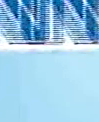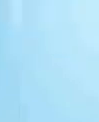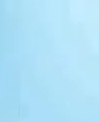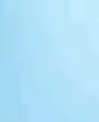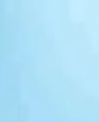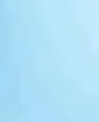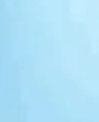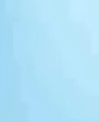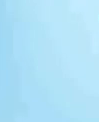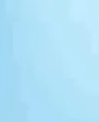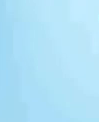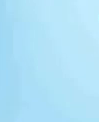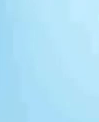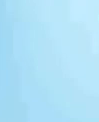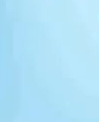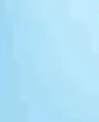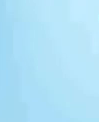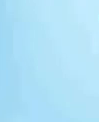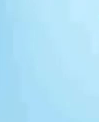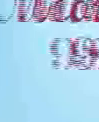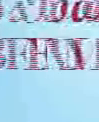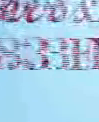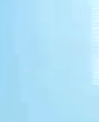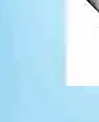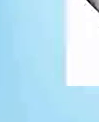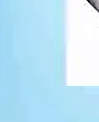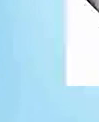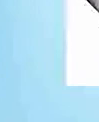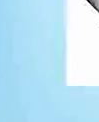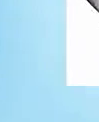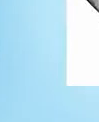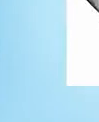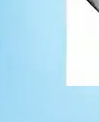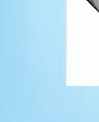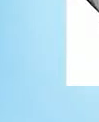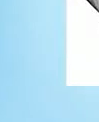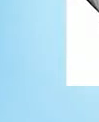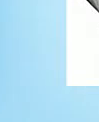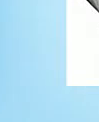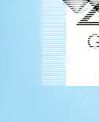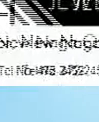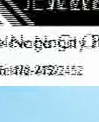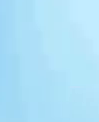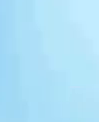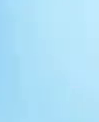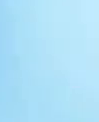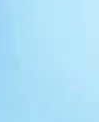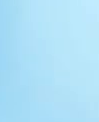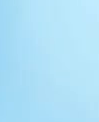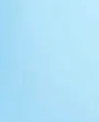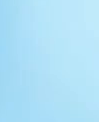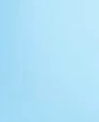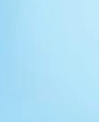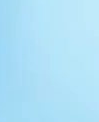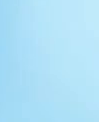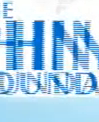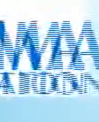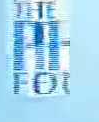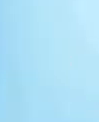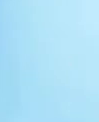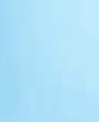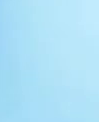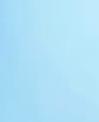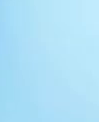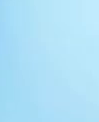48, 98.3 FM The Mother's Touch, 24K Jewelry and Pawn Shop, FINMA